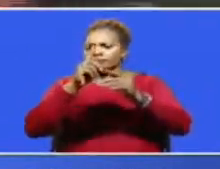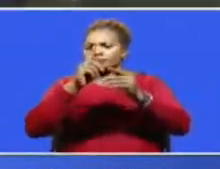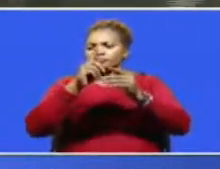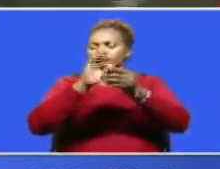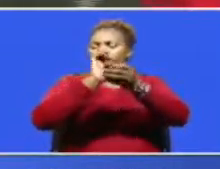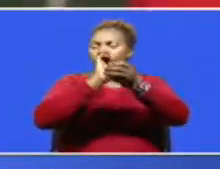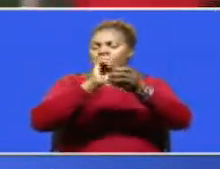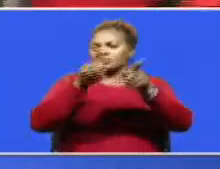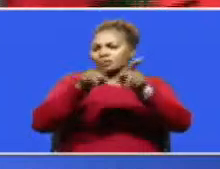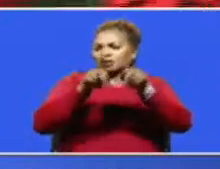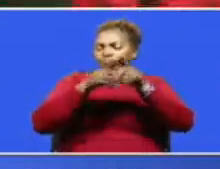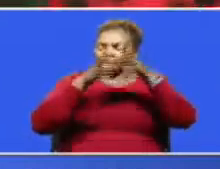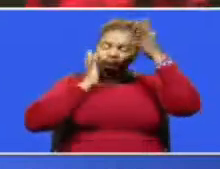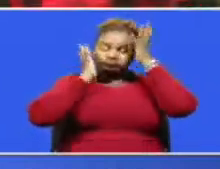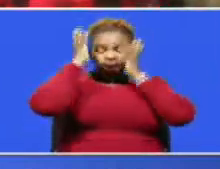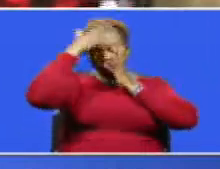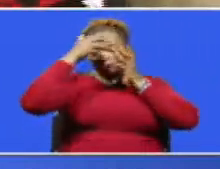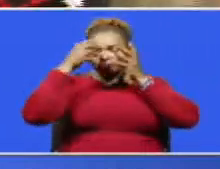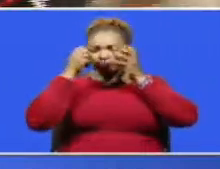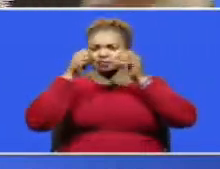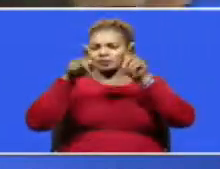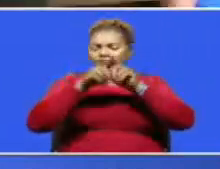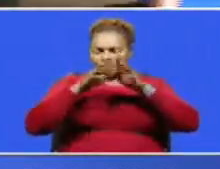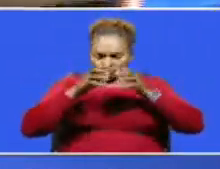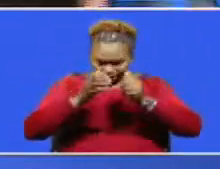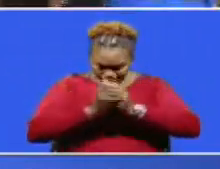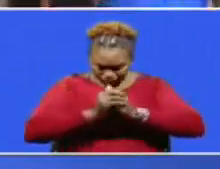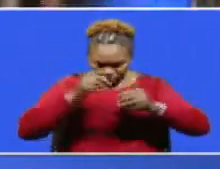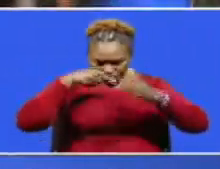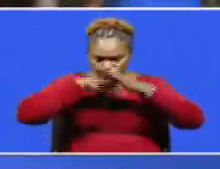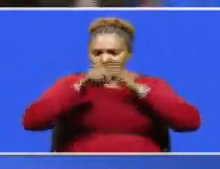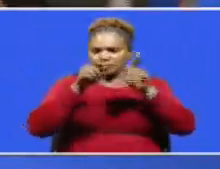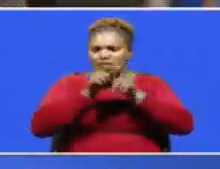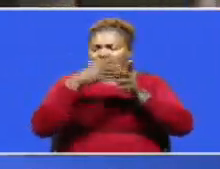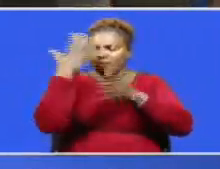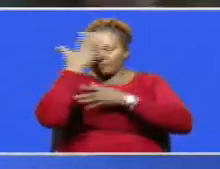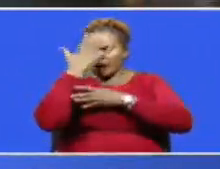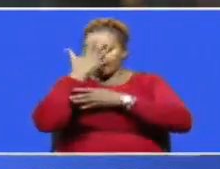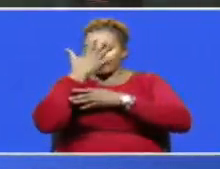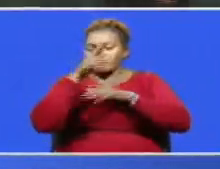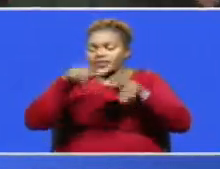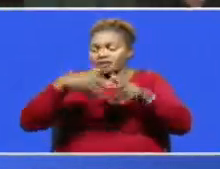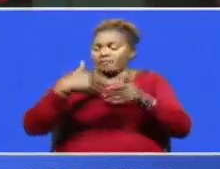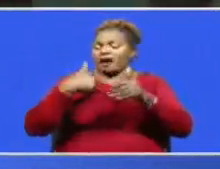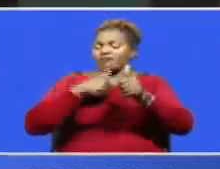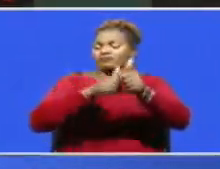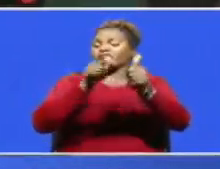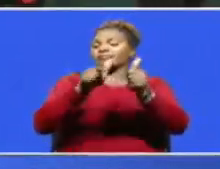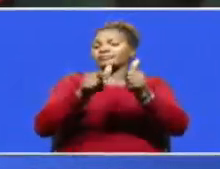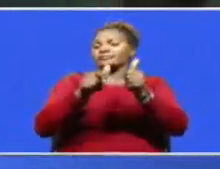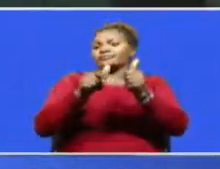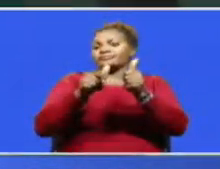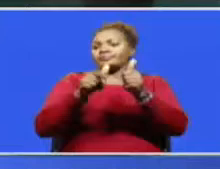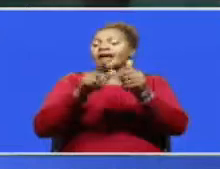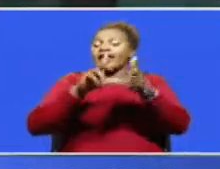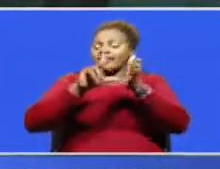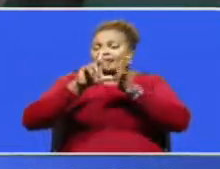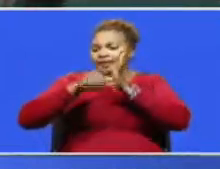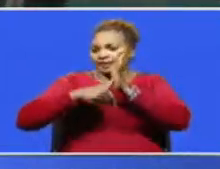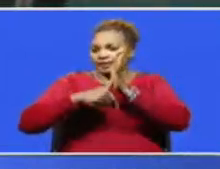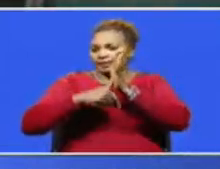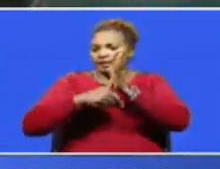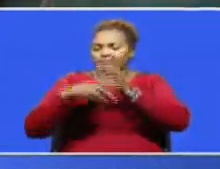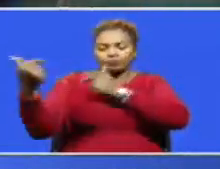mmoja akiwa amefunika uso na kuinamisha vichwa chini, labda kutokana na aibu inayowaandama. Kisha